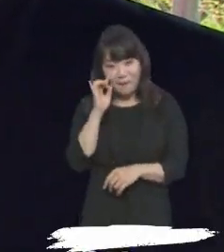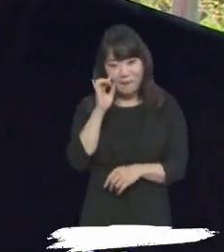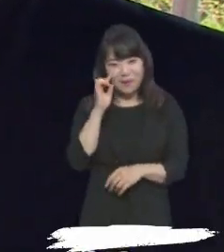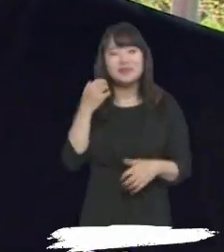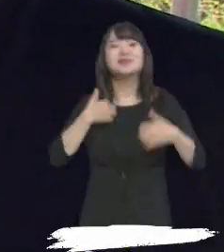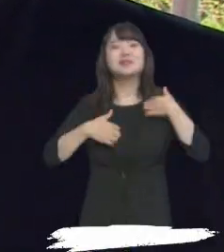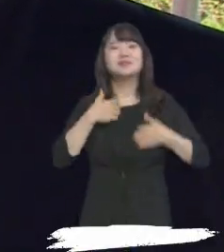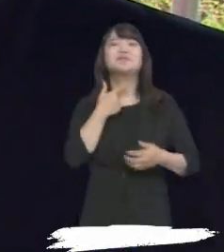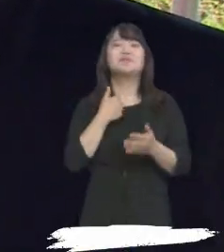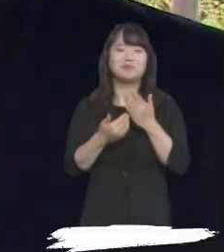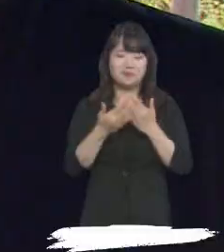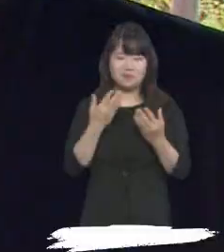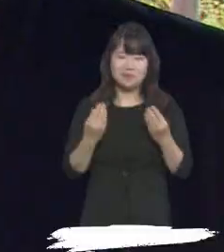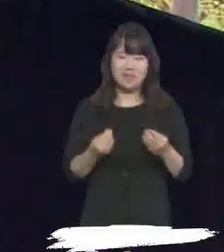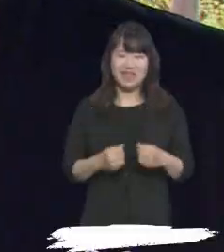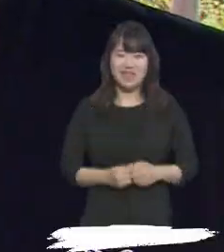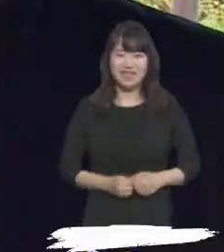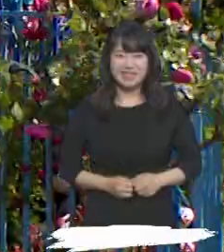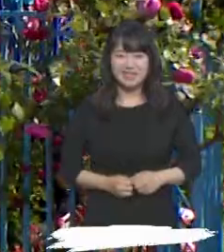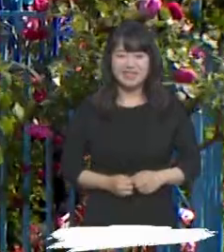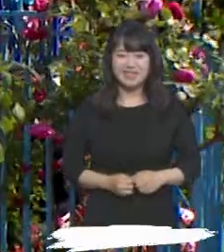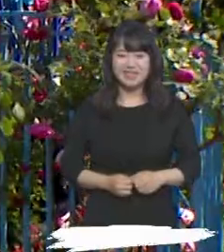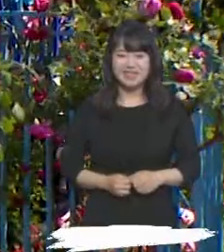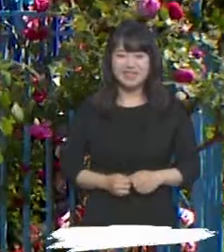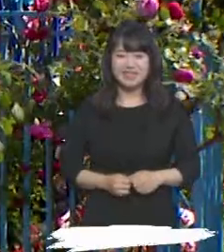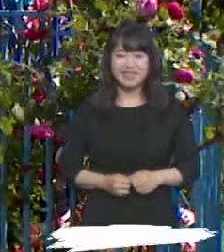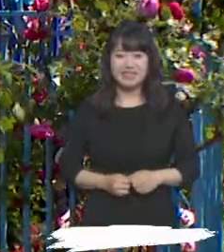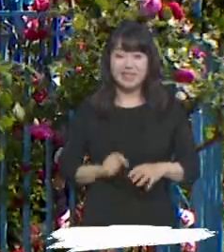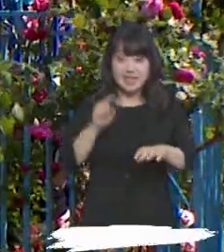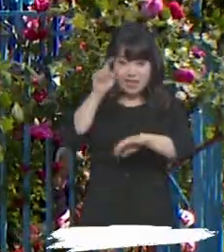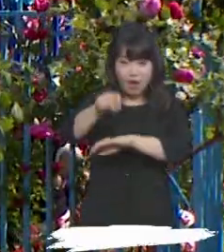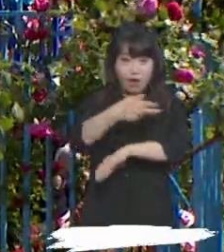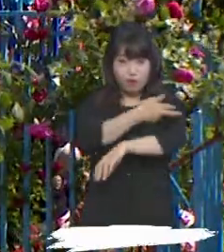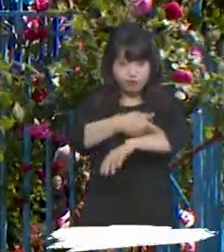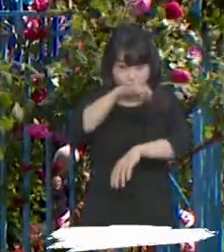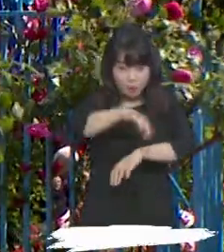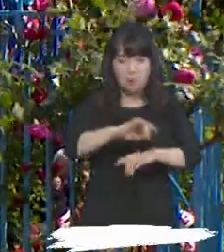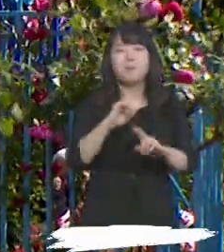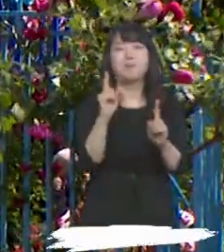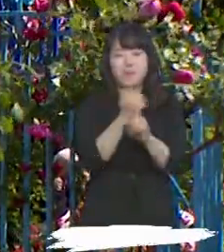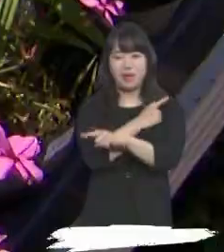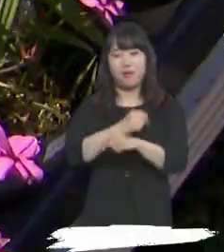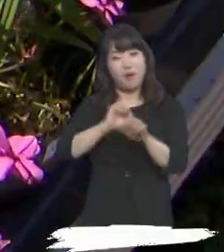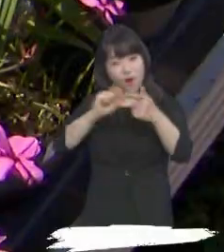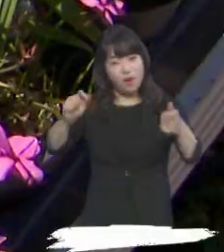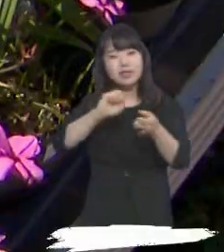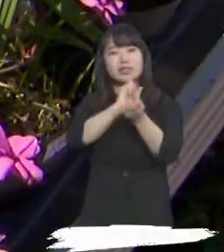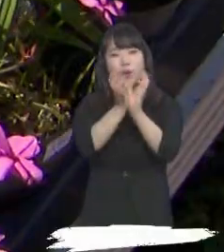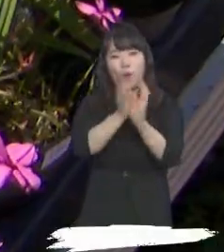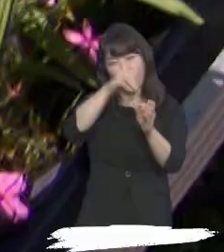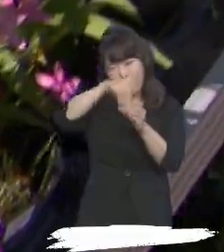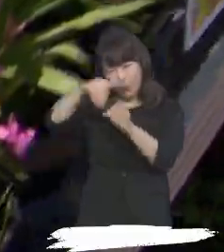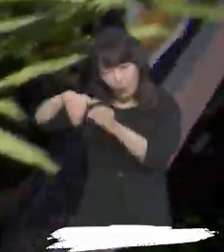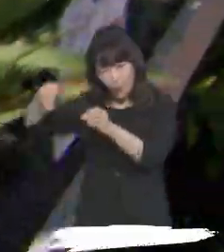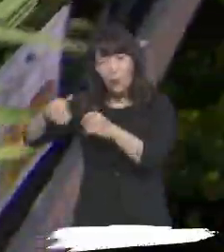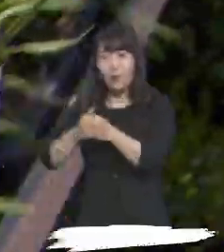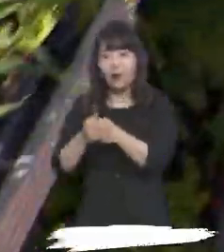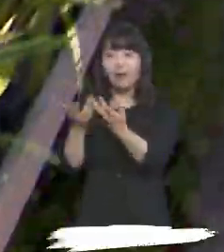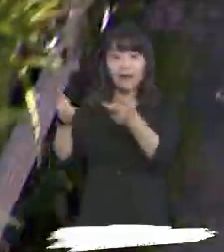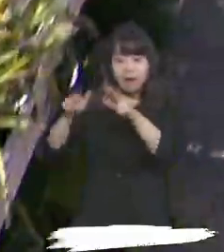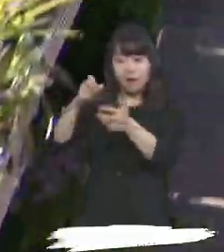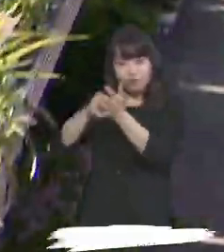신기하고 재밌는 경험이 된 것 같아요. 야외 수영장이 있던 공간엔 다양한 꽃씨 모종과